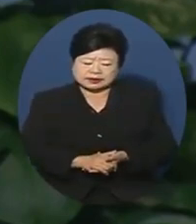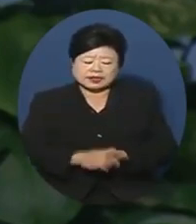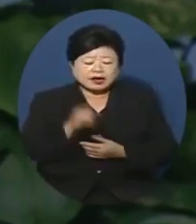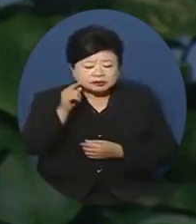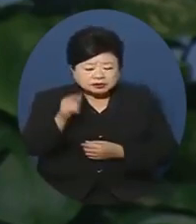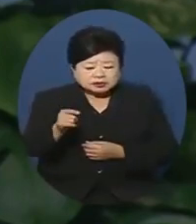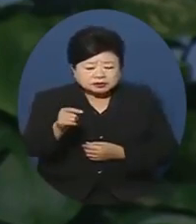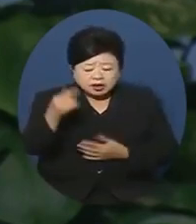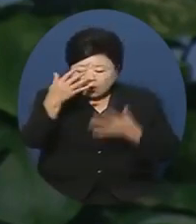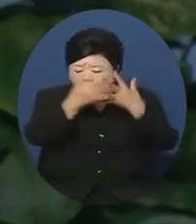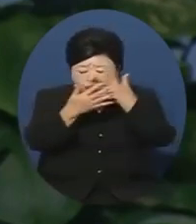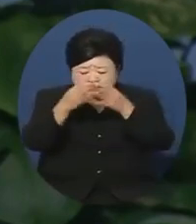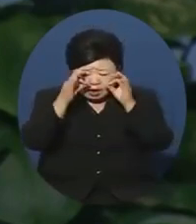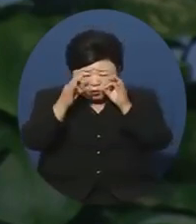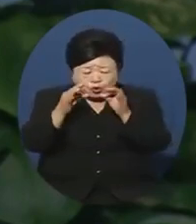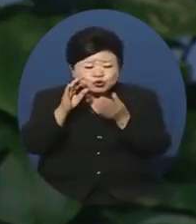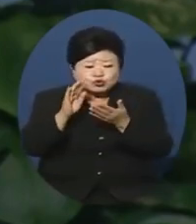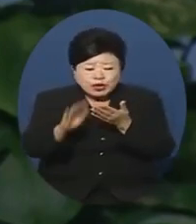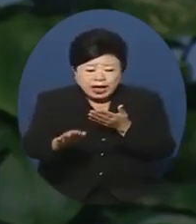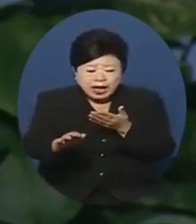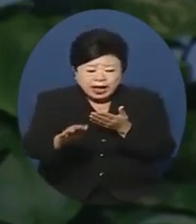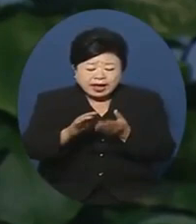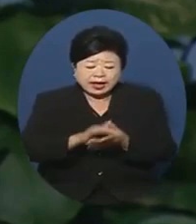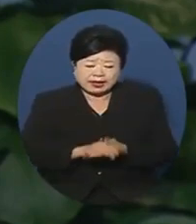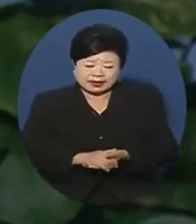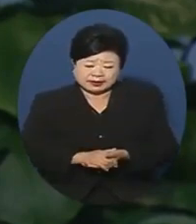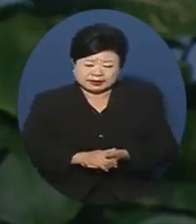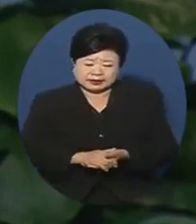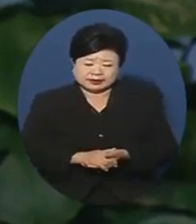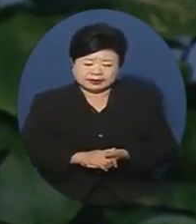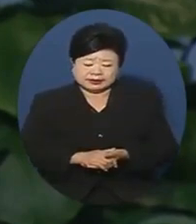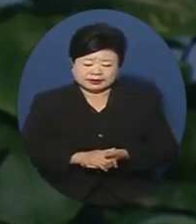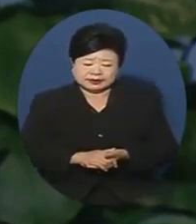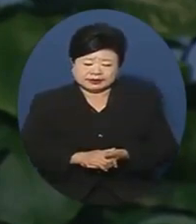그 환상을 보고 난 다음에